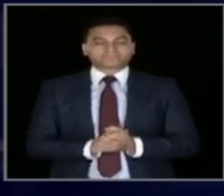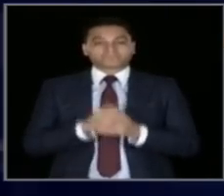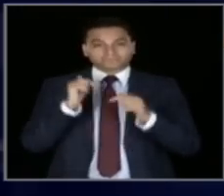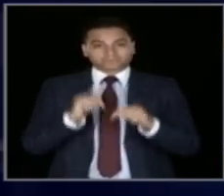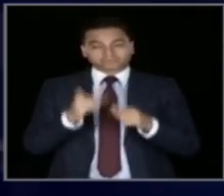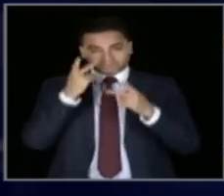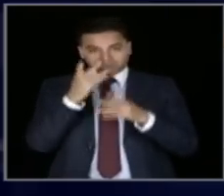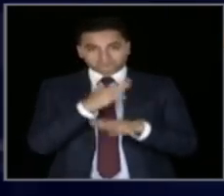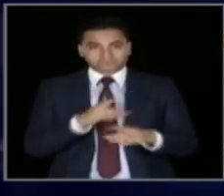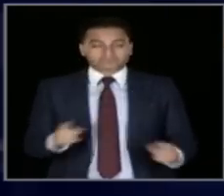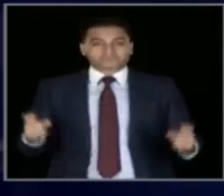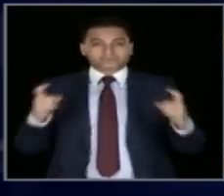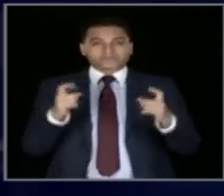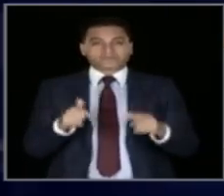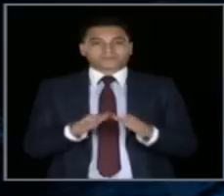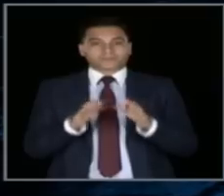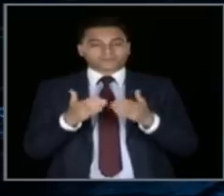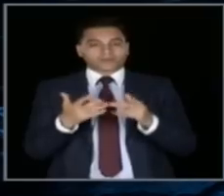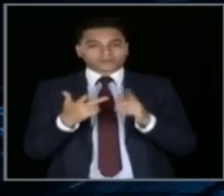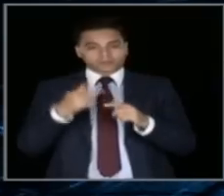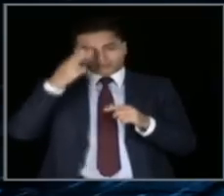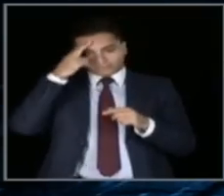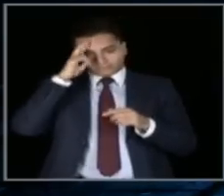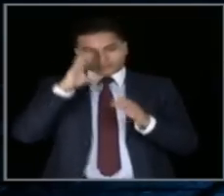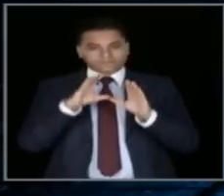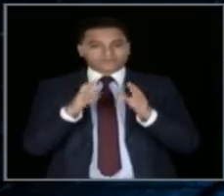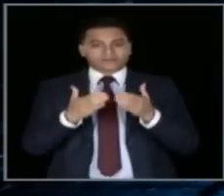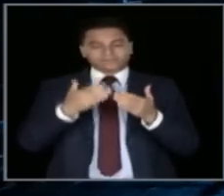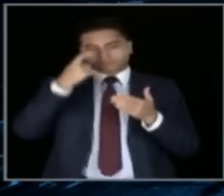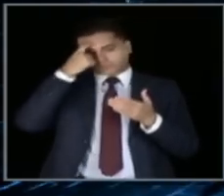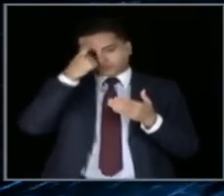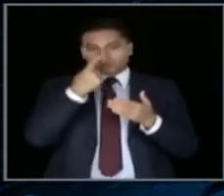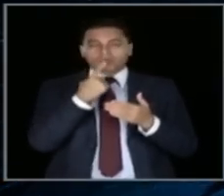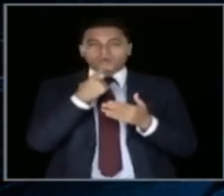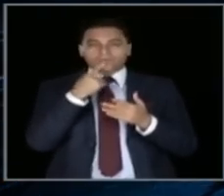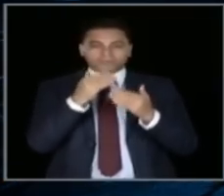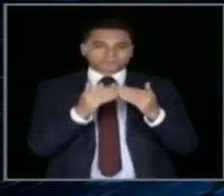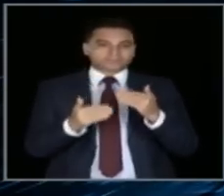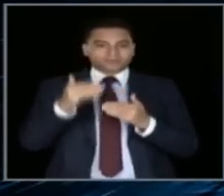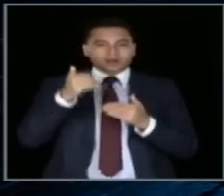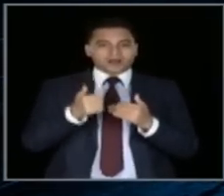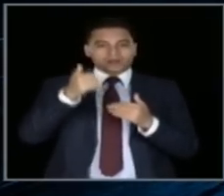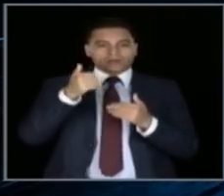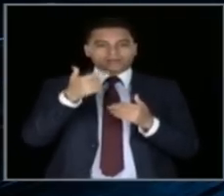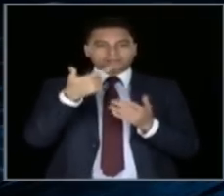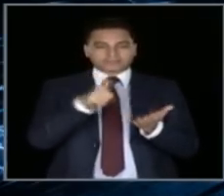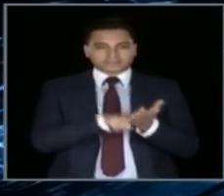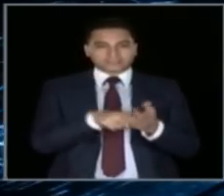النهاردة عندنا مباراة في المجموعة الثالثة واللي بتضم فريق الهنود الحمر في صدارة المجموعة بست نقاط